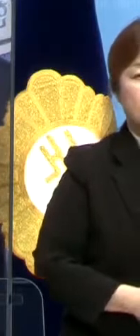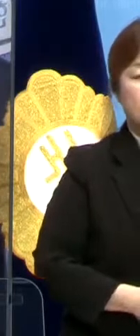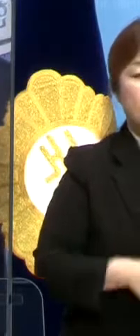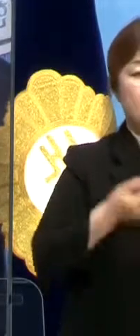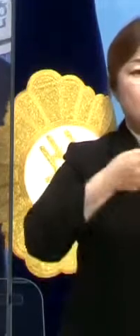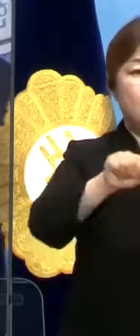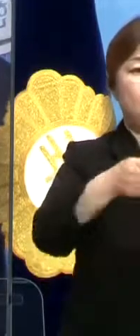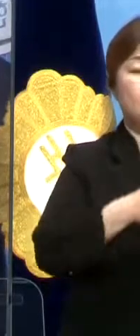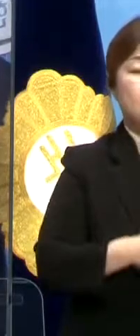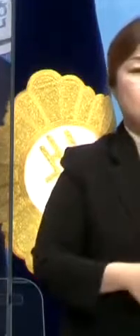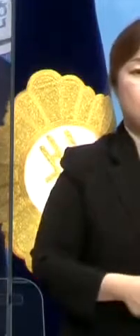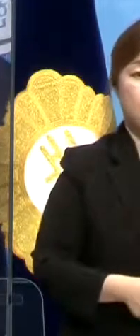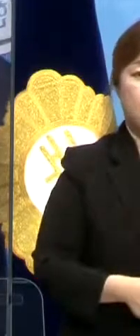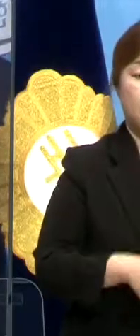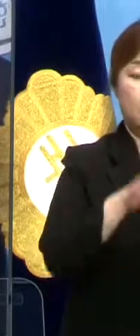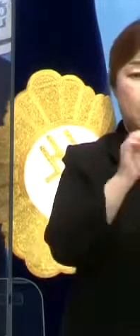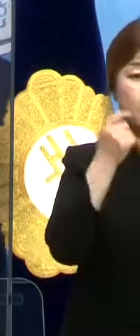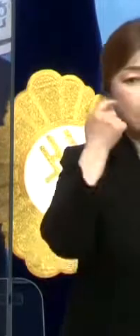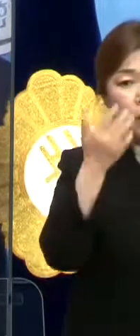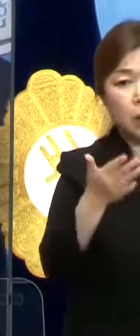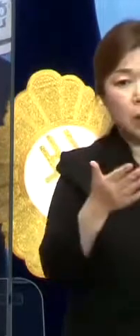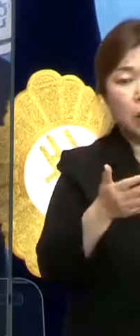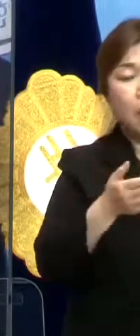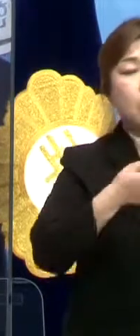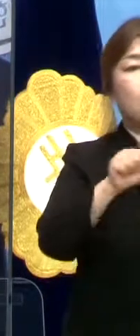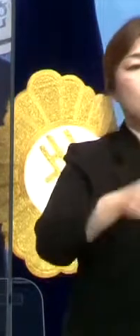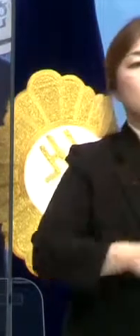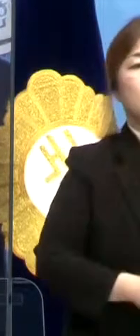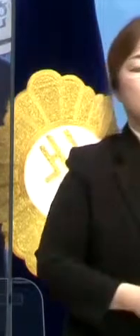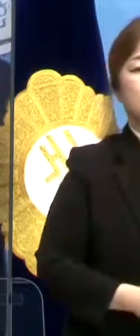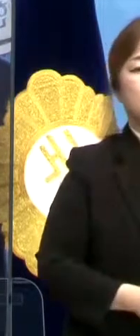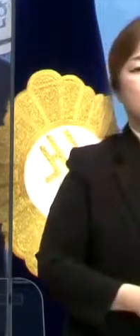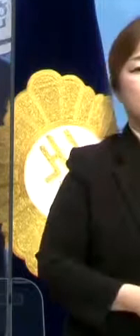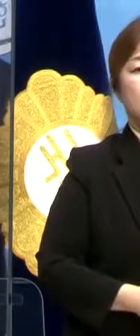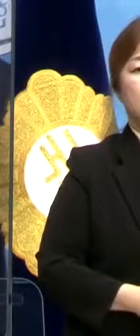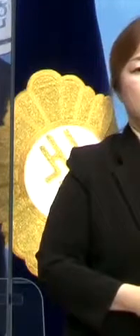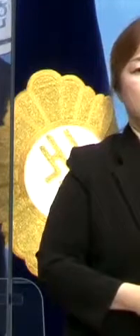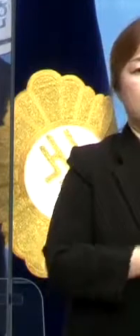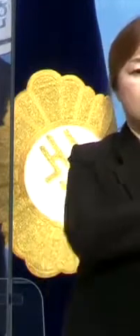3단으로 드는데 보니까 다시 여쭤 보니까 댓글도 사당 이었답니다